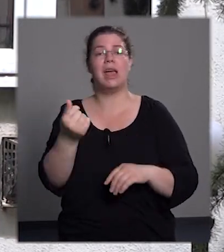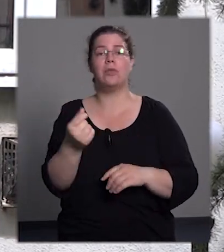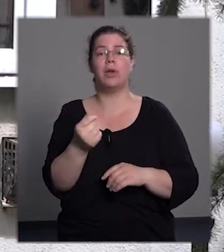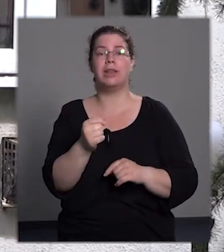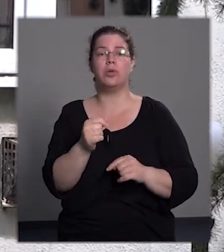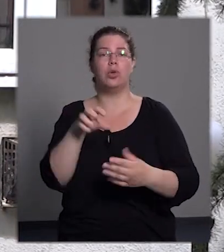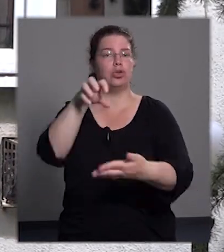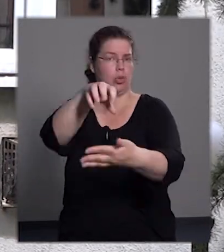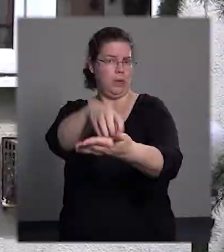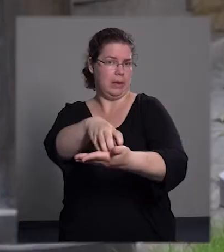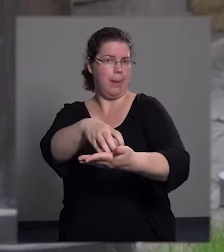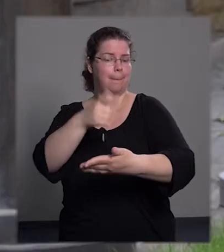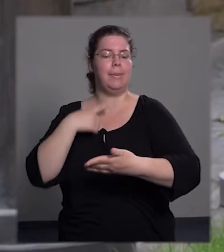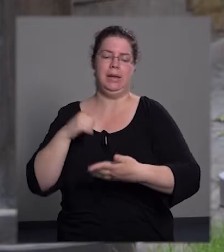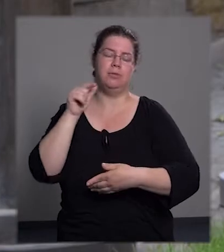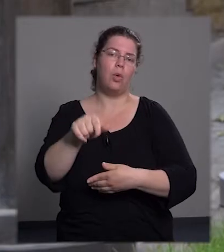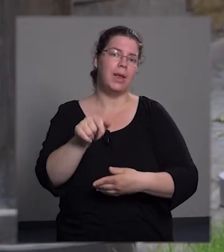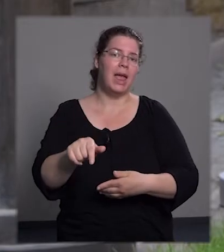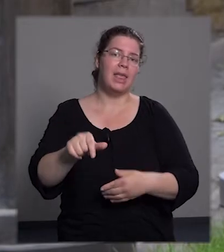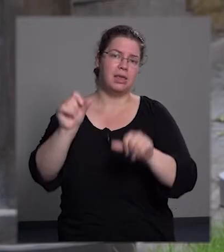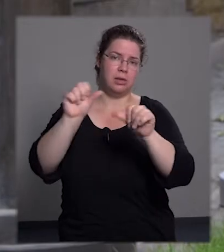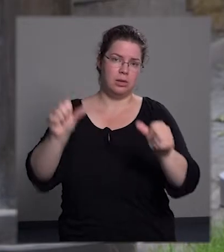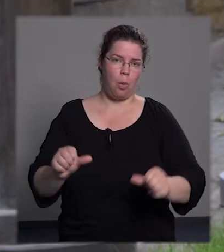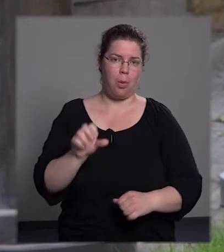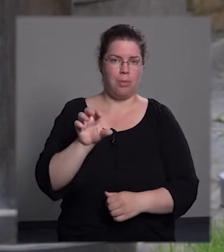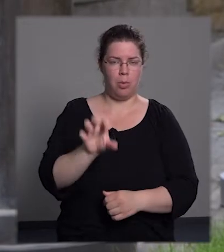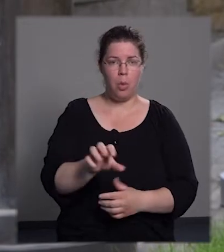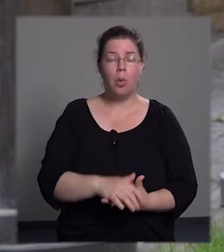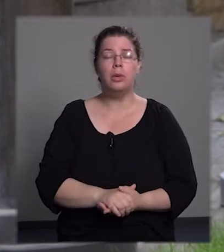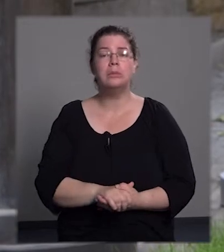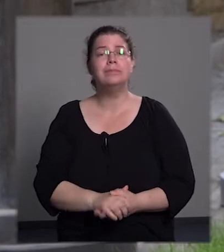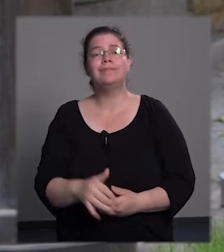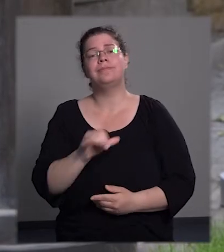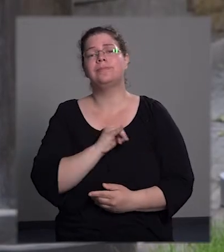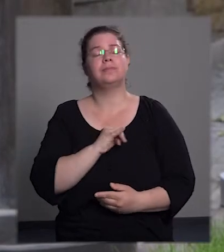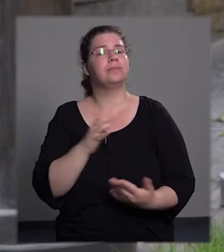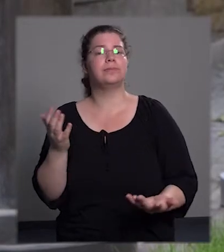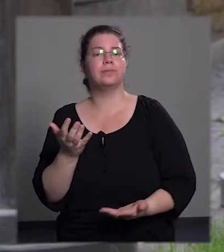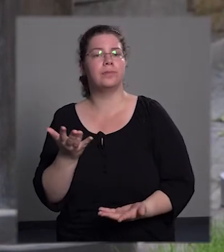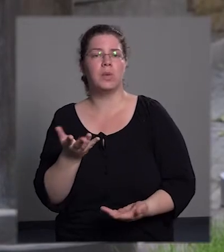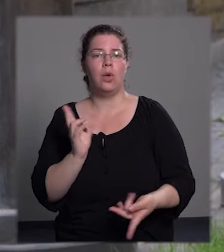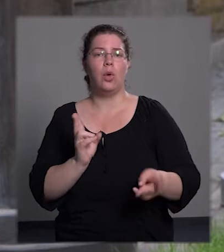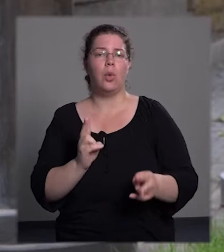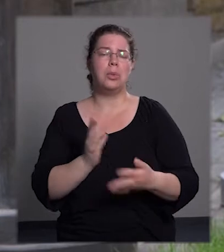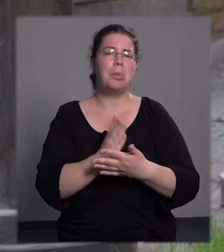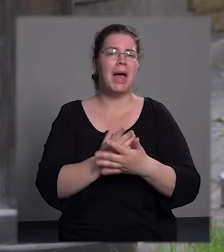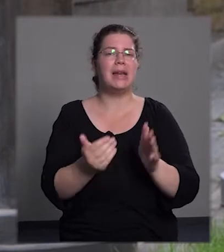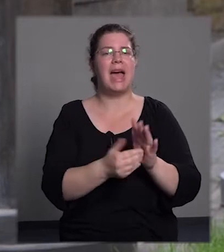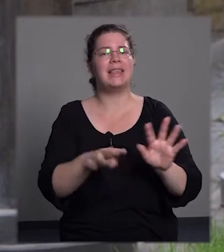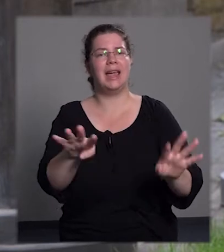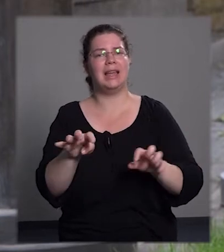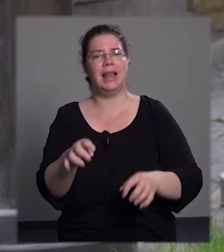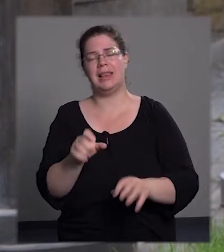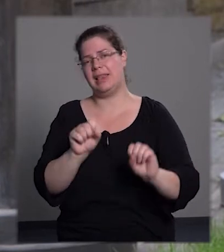közepén is rajta volt ez a szobor. Érdekessége az, hogy már olyan